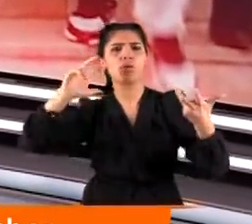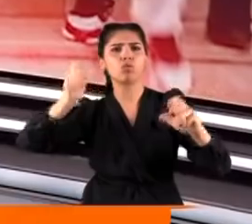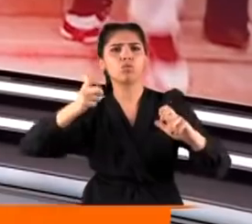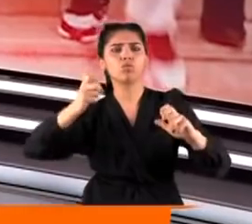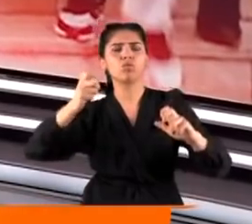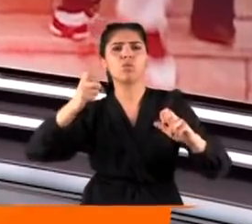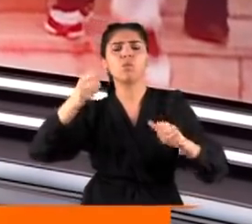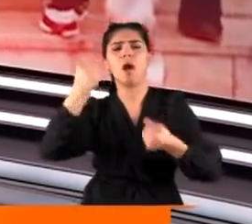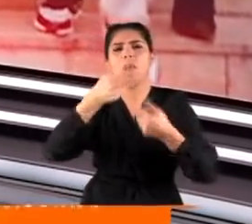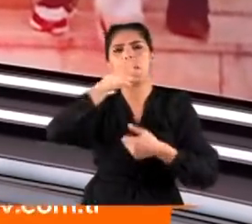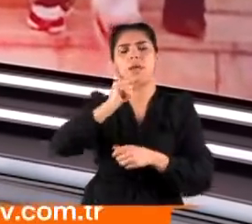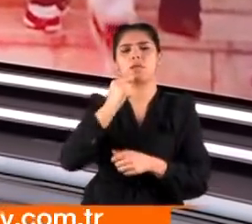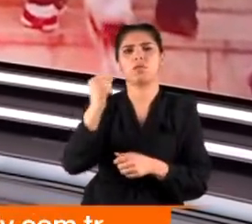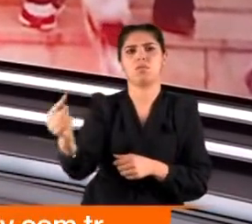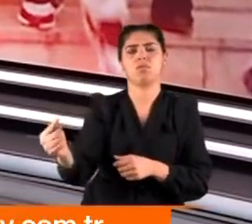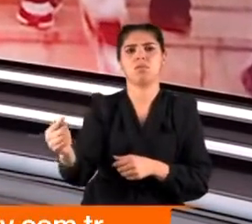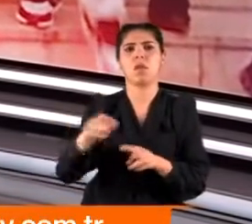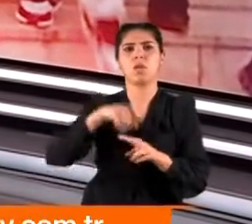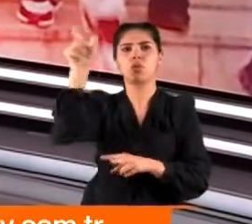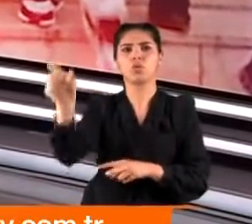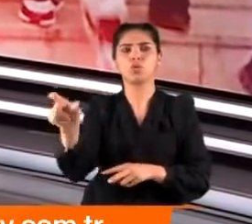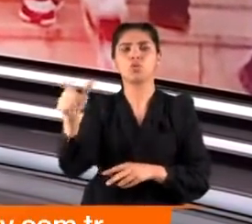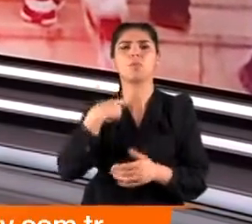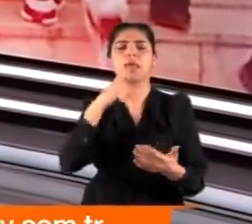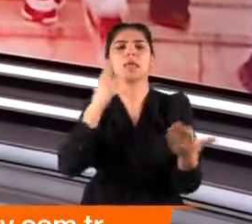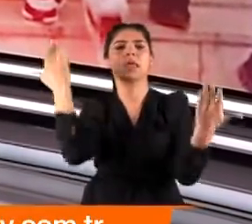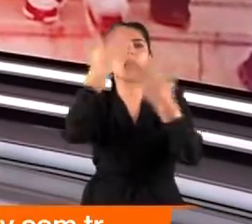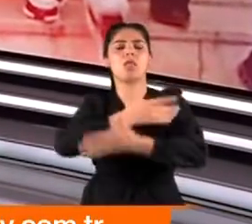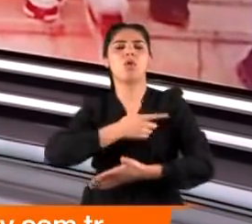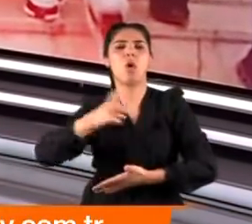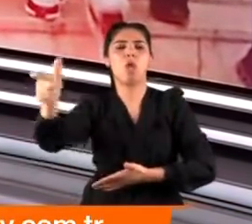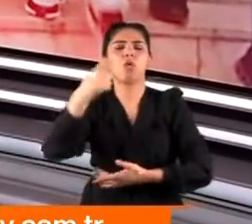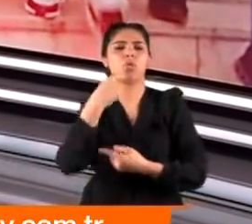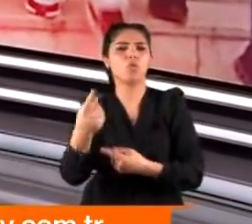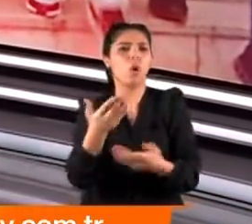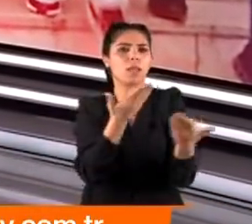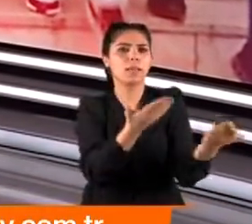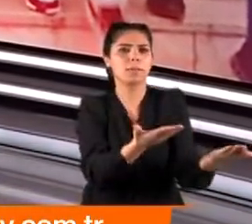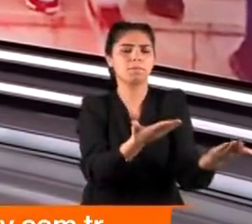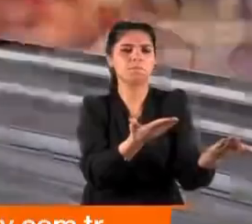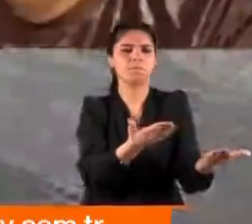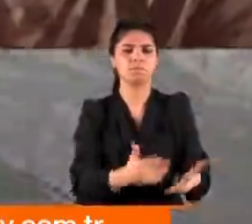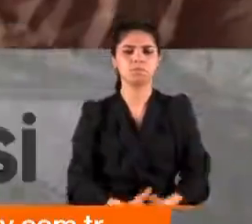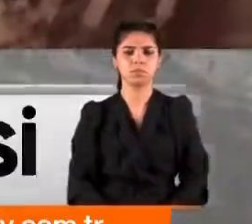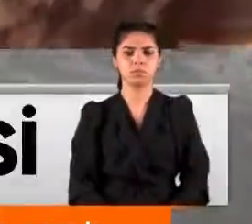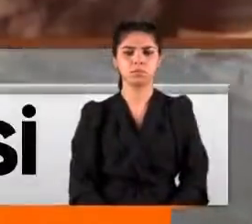husumetlisinin aracına benzettiğini, Yunus Emre Duman'ı da yanlışlıkla öldürdüğünü söyledi.